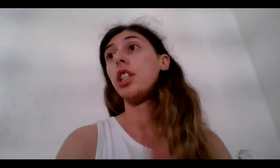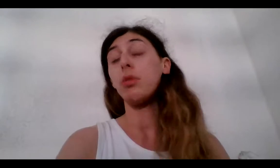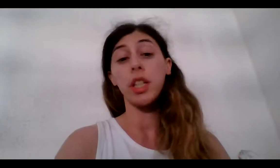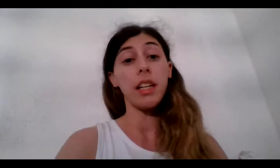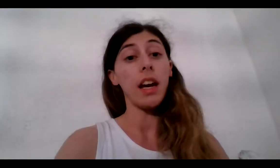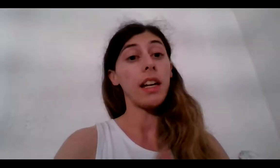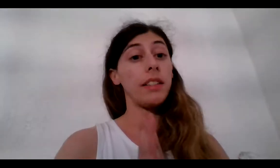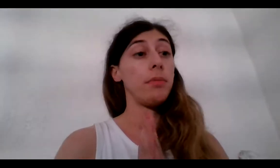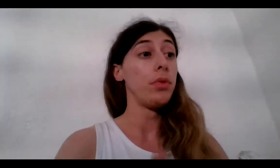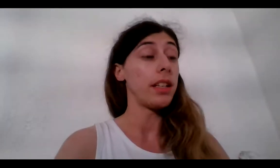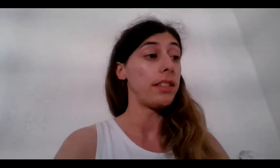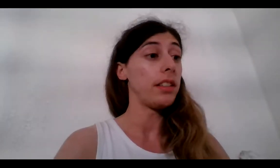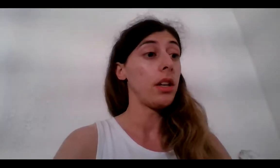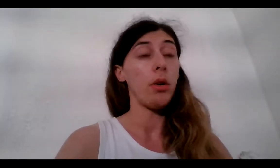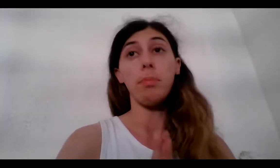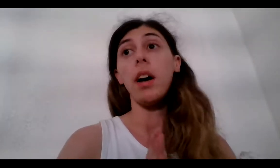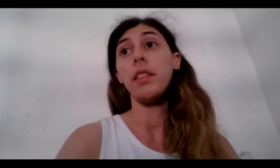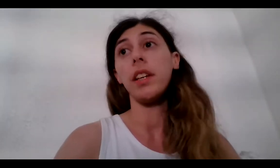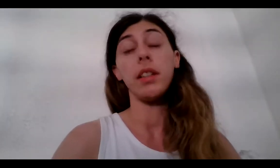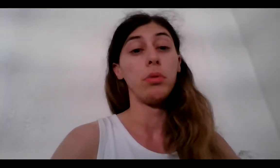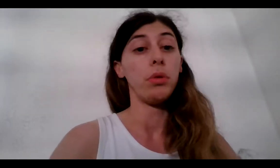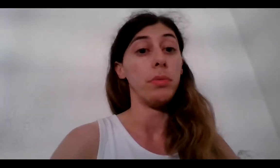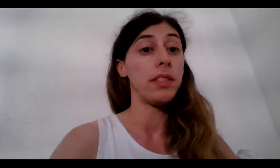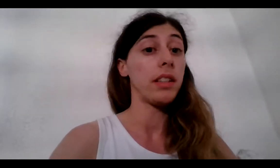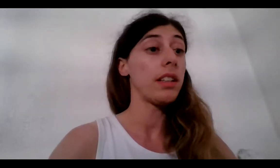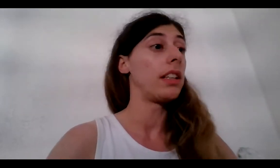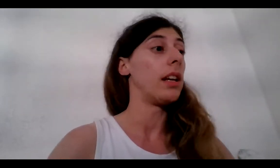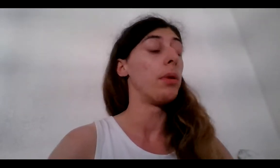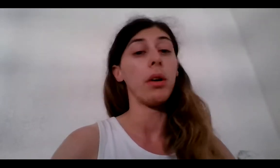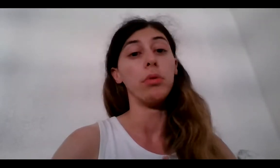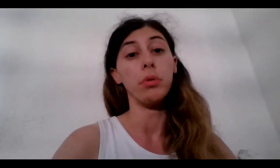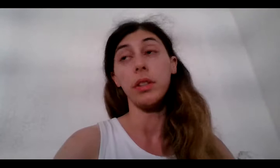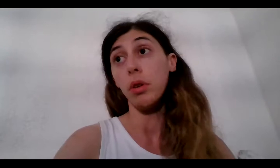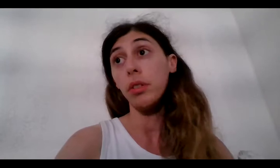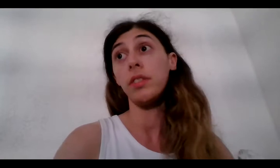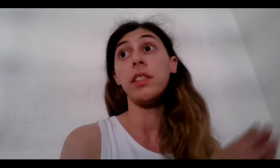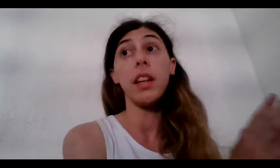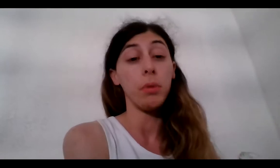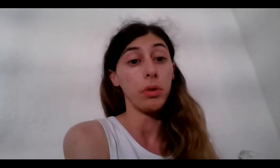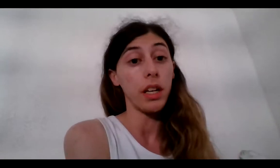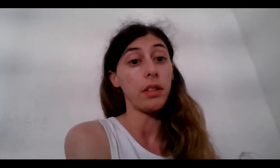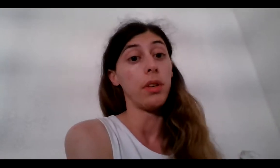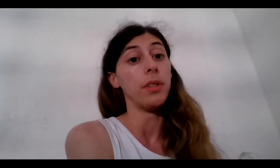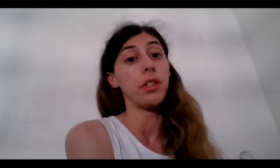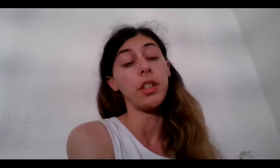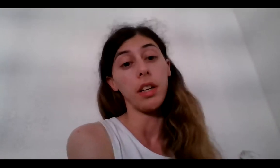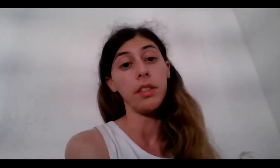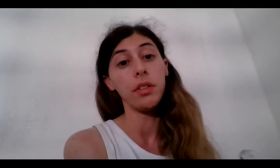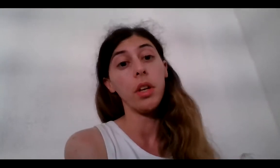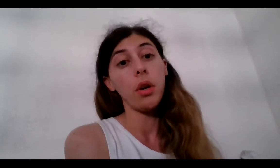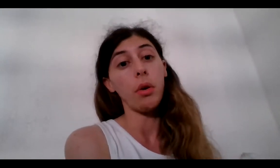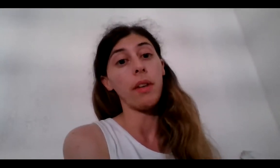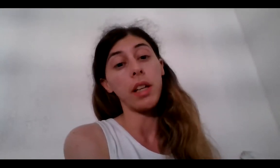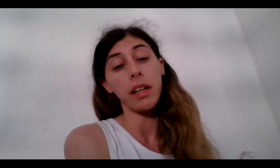Cette chirurgienne-là, elle a été menacée par un certain nombre de médecins, également par le Conseil de l'Ordre. C'est également le cas de la médecin